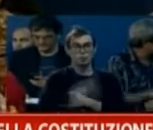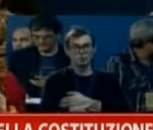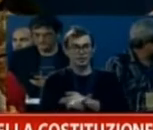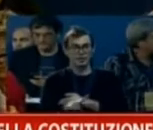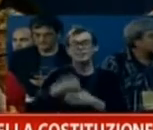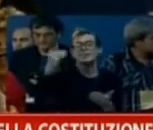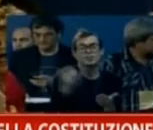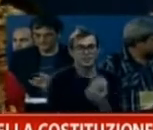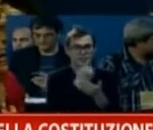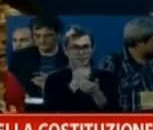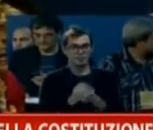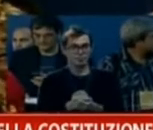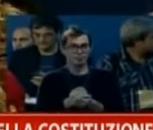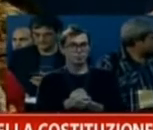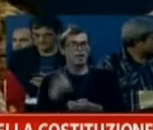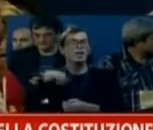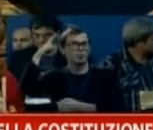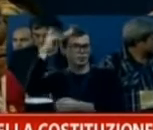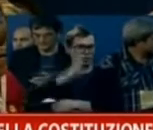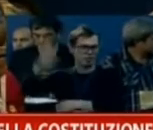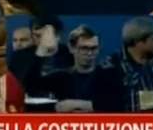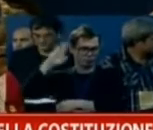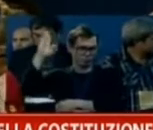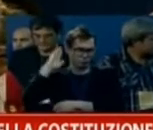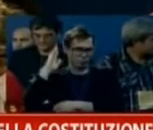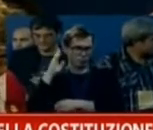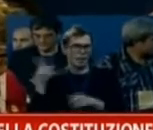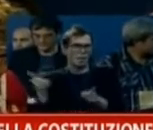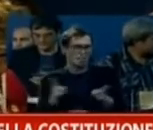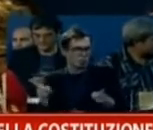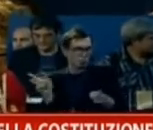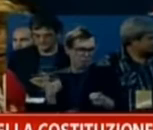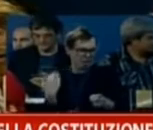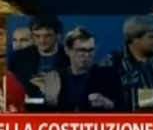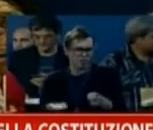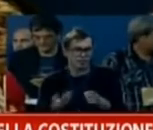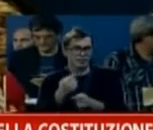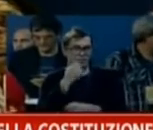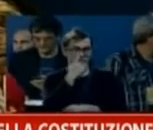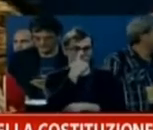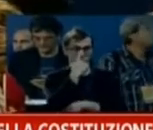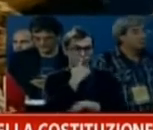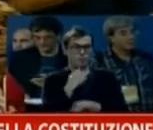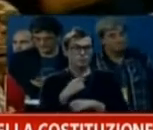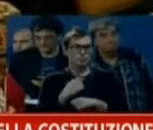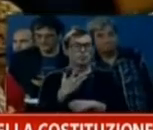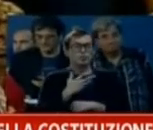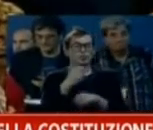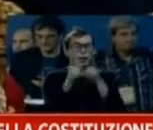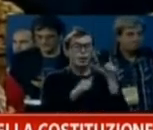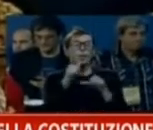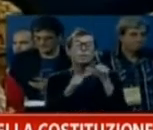tempi straordinariamente e indecentemente brevi è stato modificato